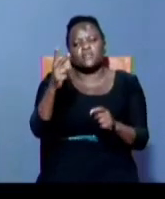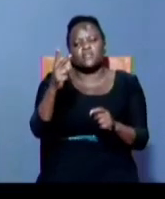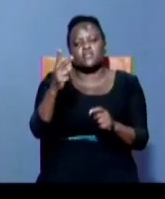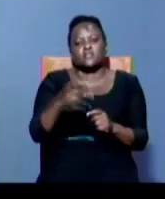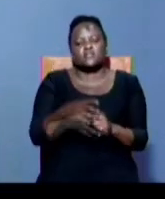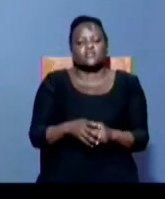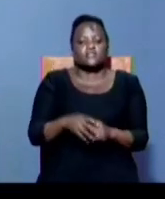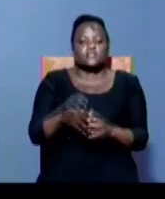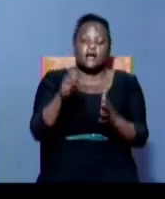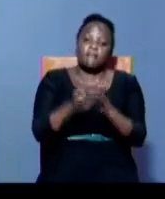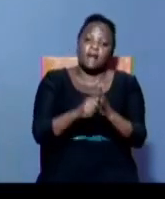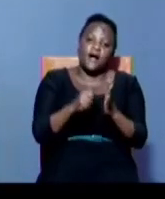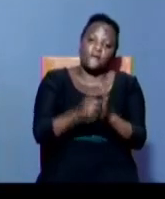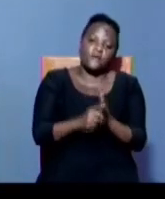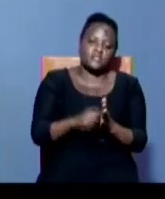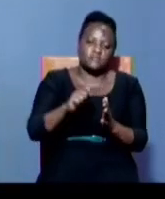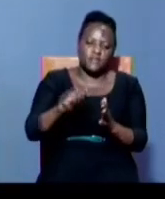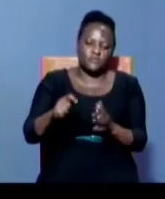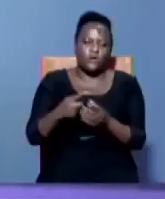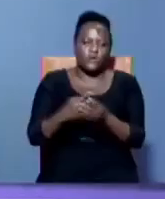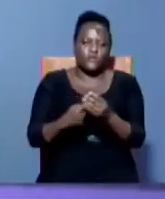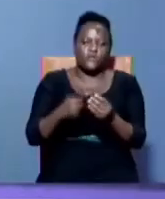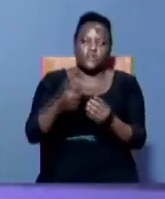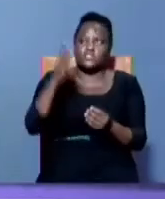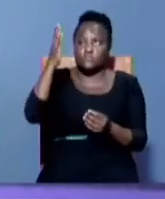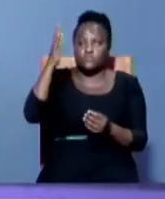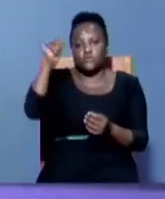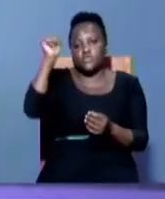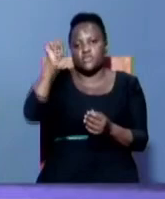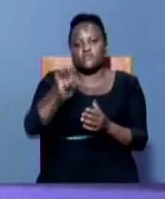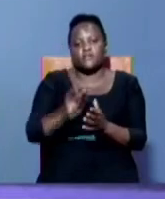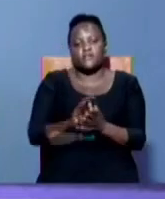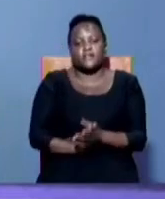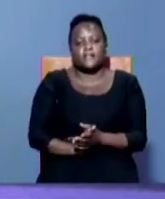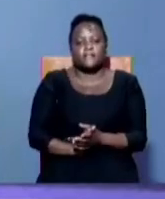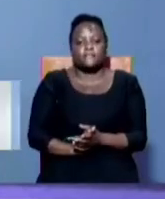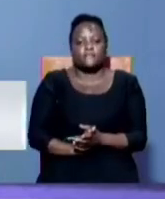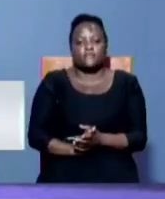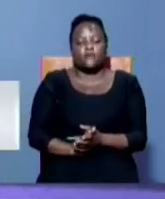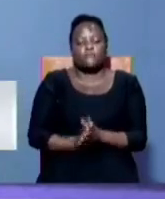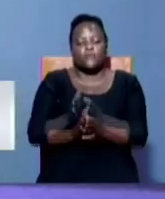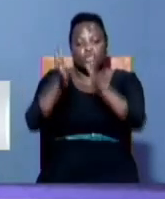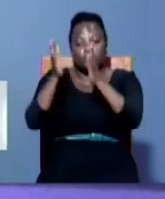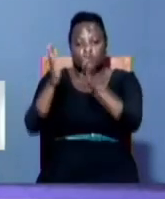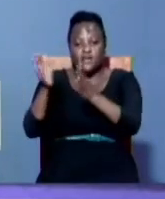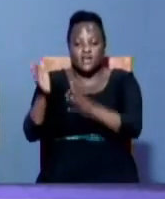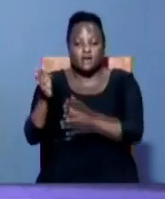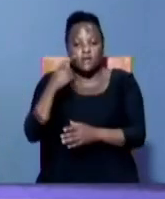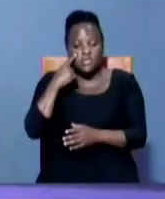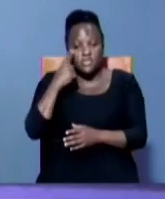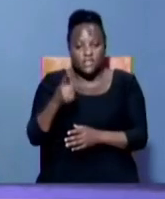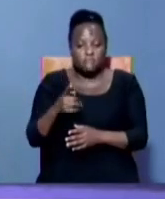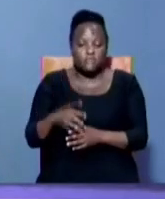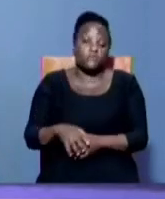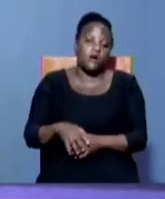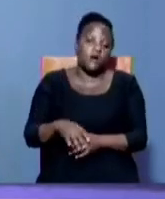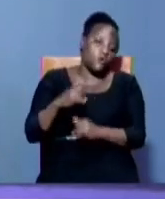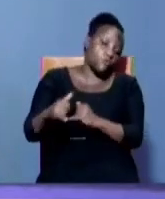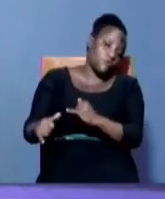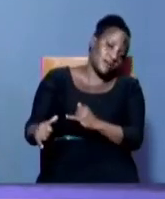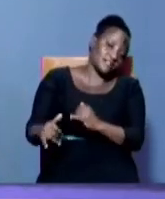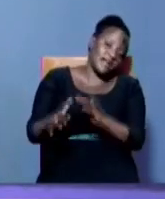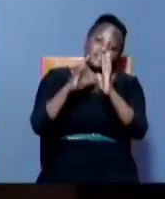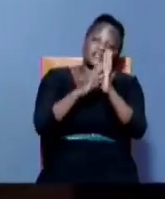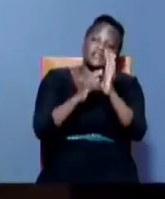Ina maana hivi, mwanadamu anajaribiwa kukataa mbao mbili za mawe, kukataa sheria ya Bwana.